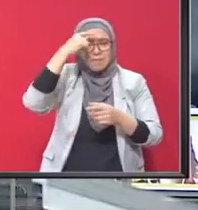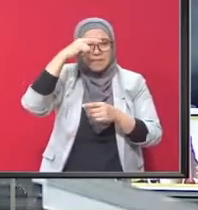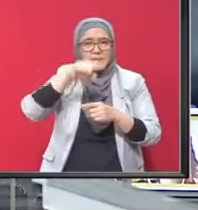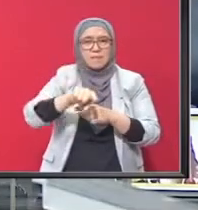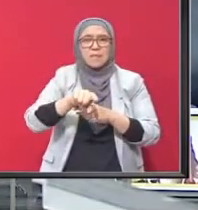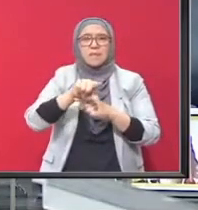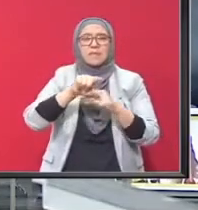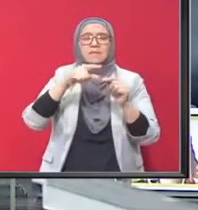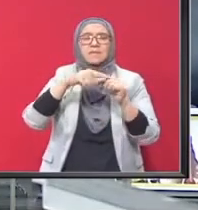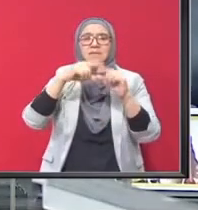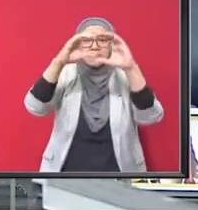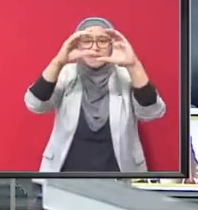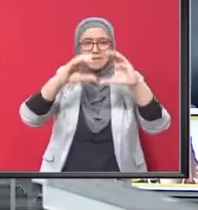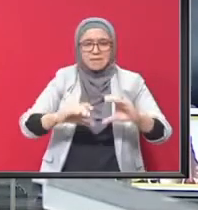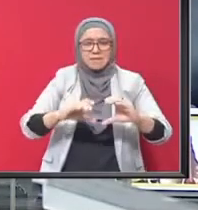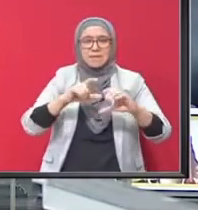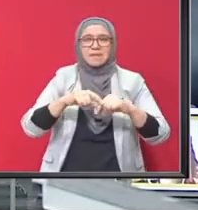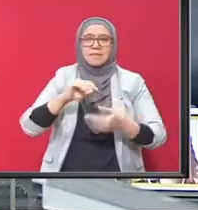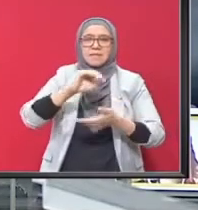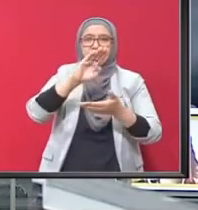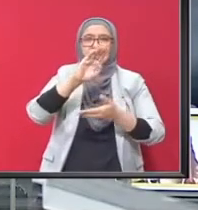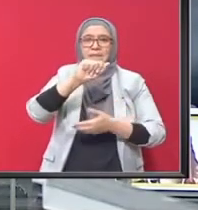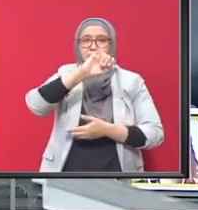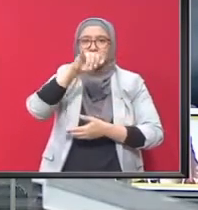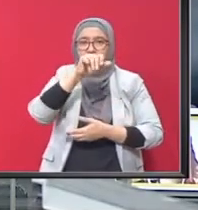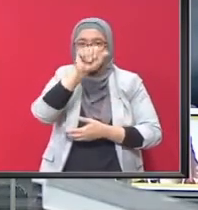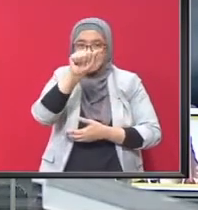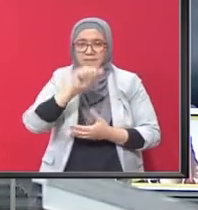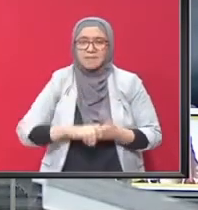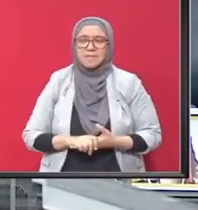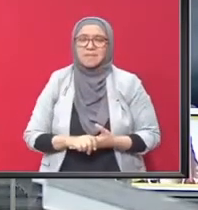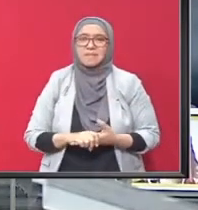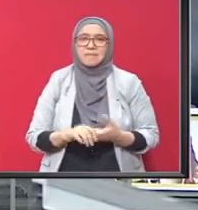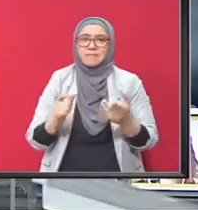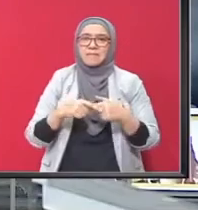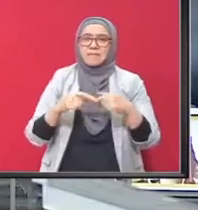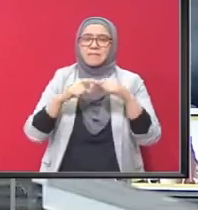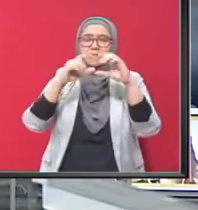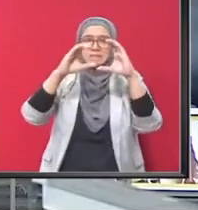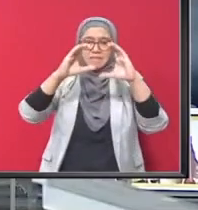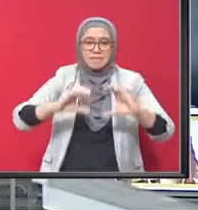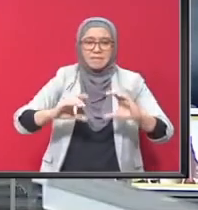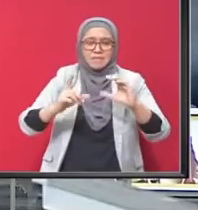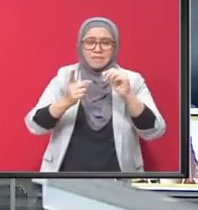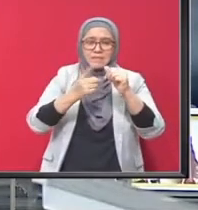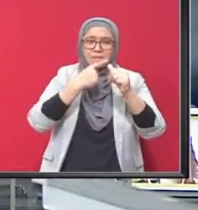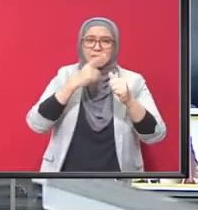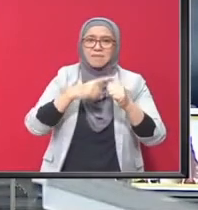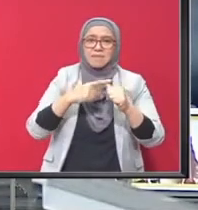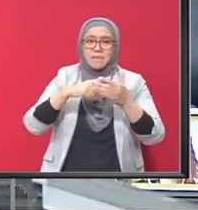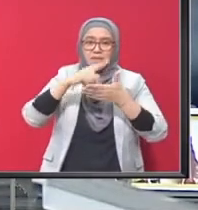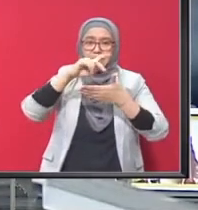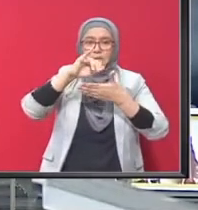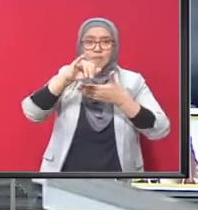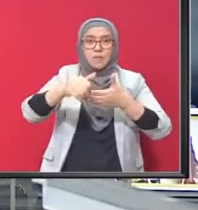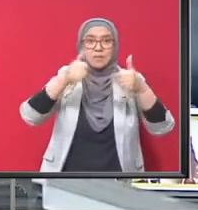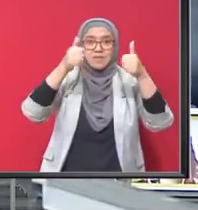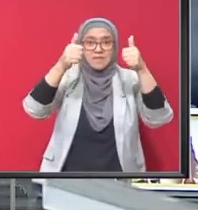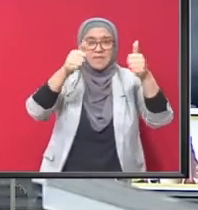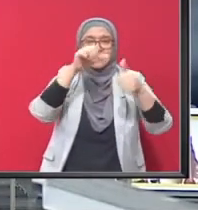pembacaannya seterusnya sebagai permulaan Project Rintis